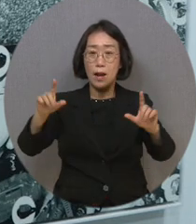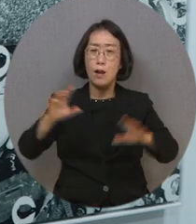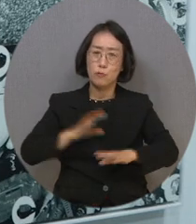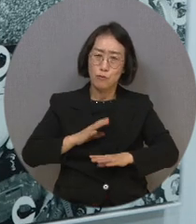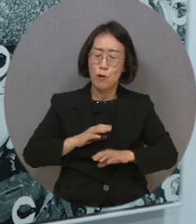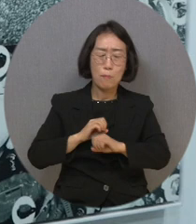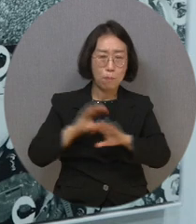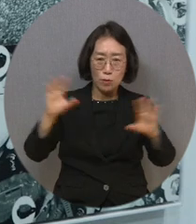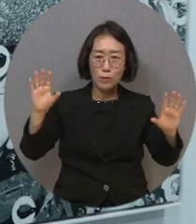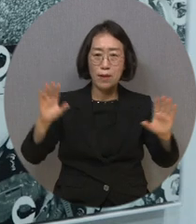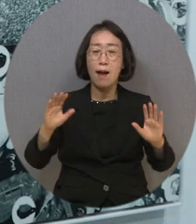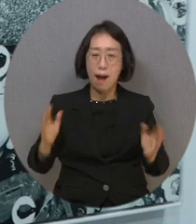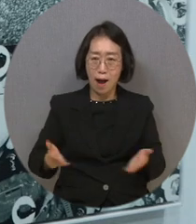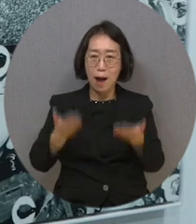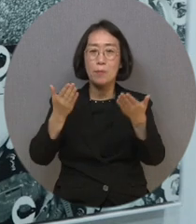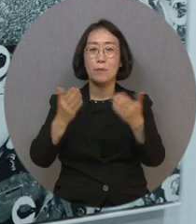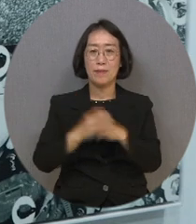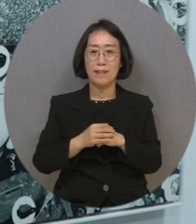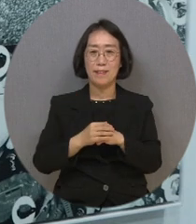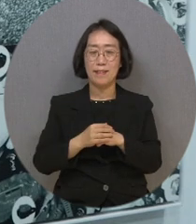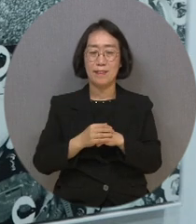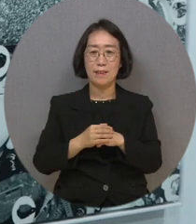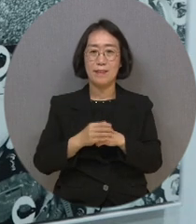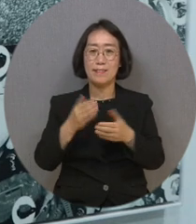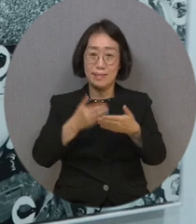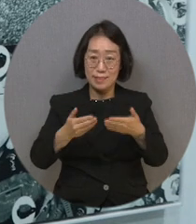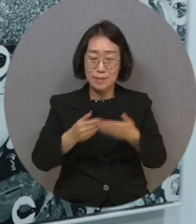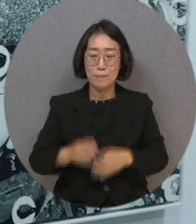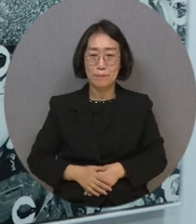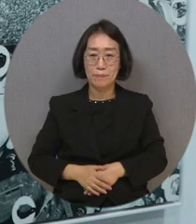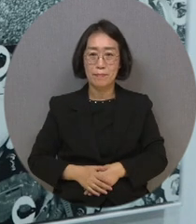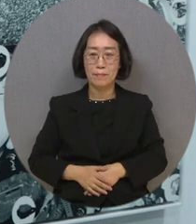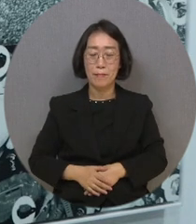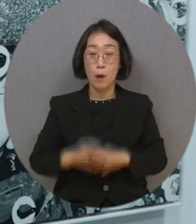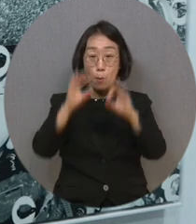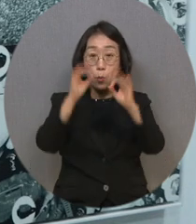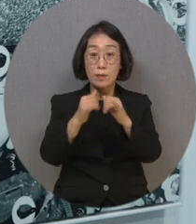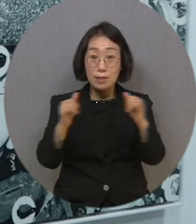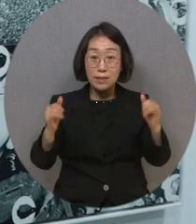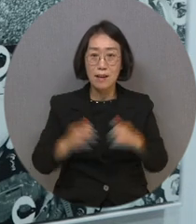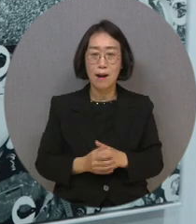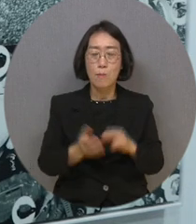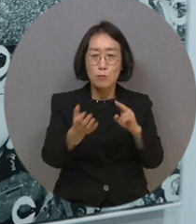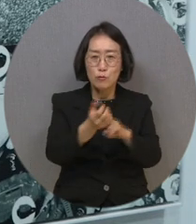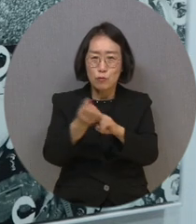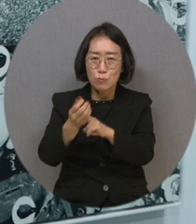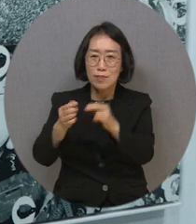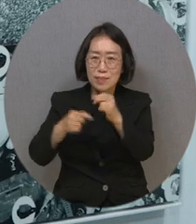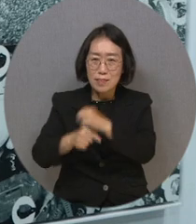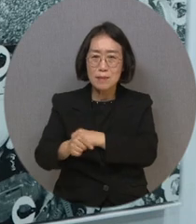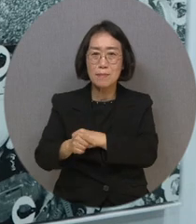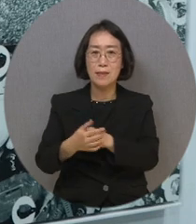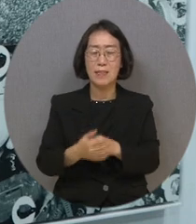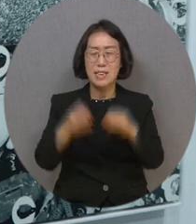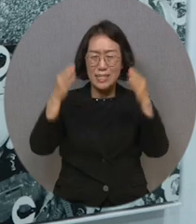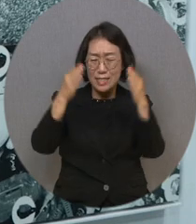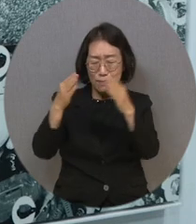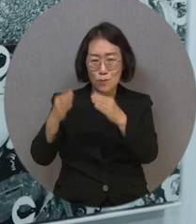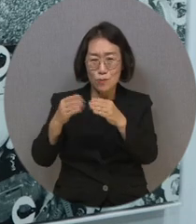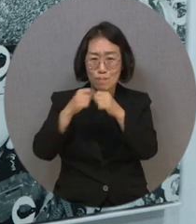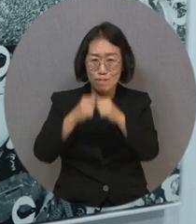벗어나 가볍게 표현합니다. 작가는 감상자들이 작품에 숨어있는 뜻과 의미에